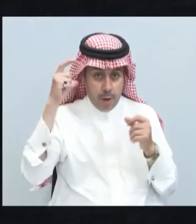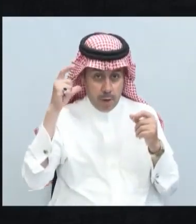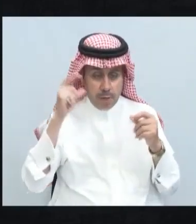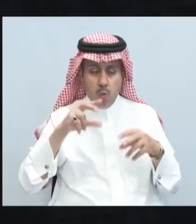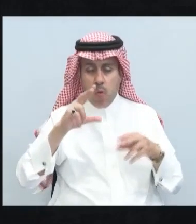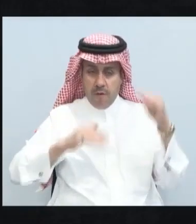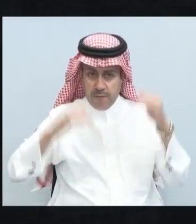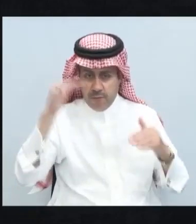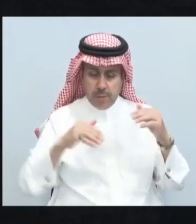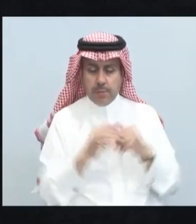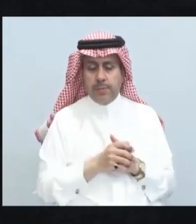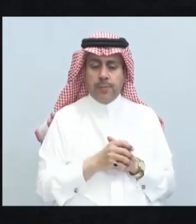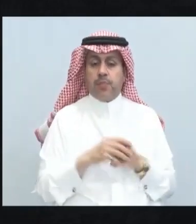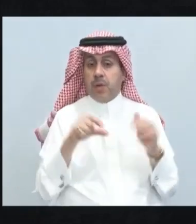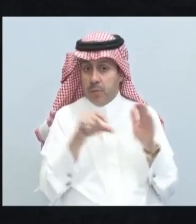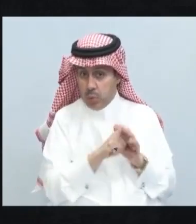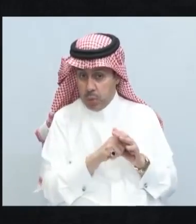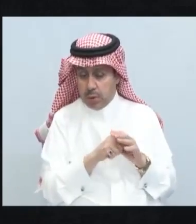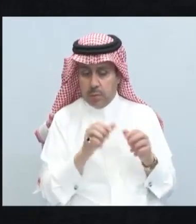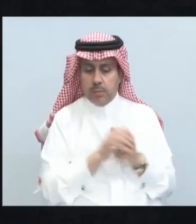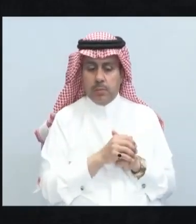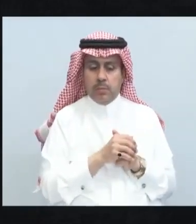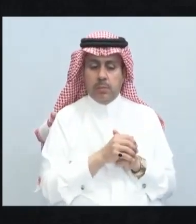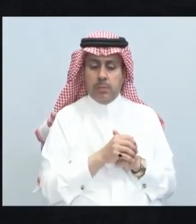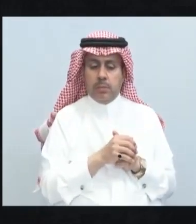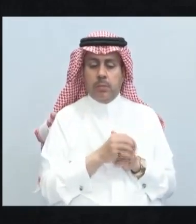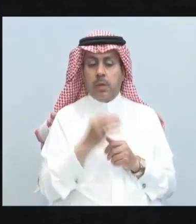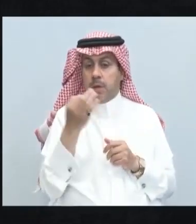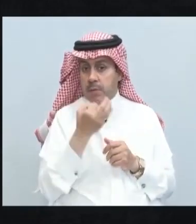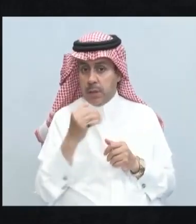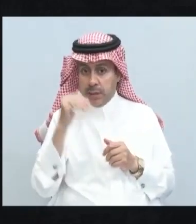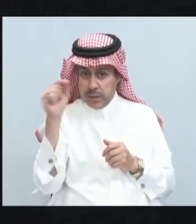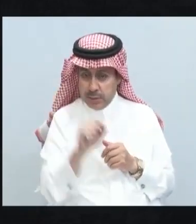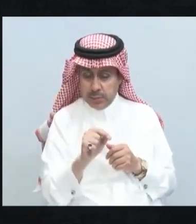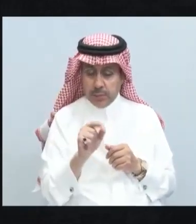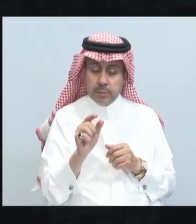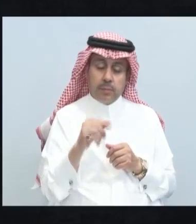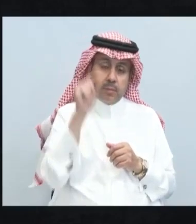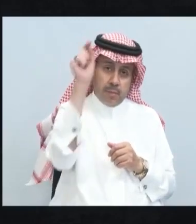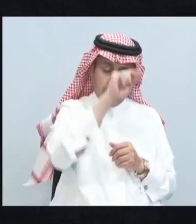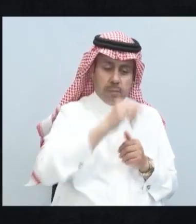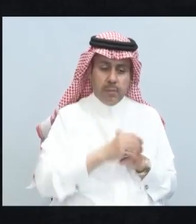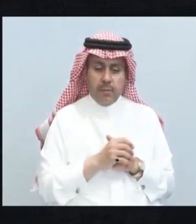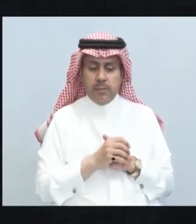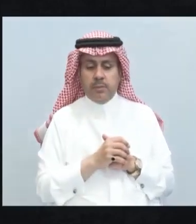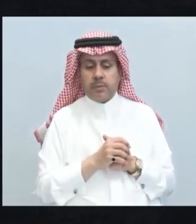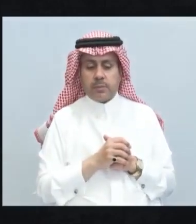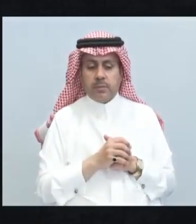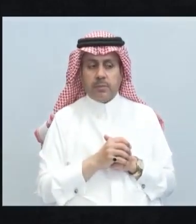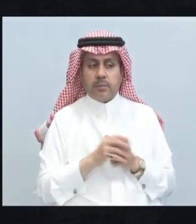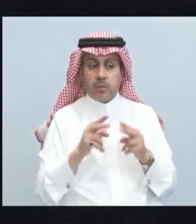بينهم في سوره كذا وردت بقراءه كذا بطريقه كذا بالكسر وفي كذا سيكون بالفتح